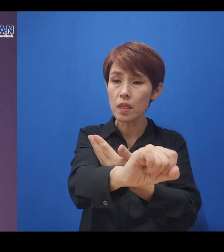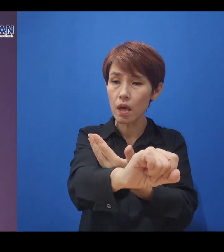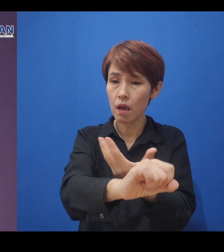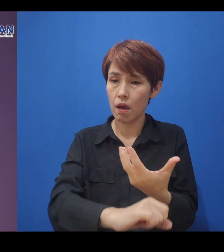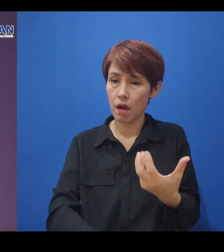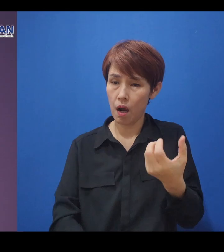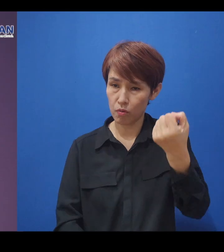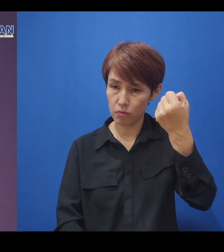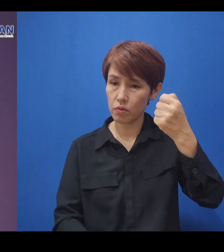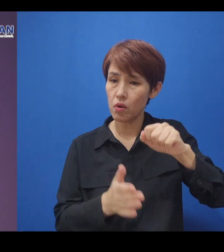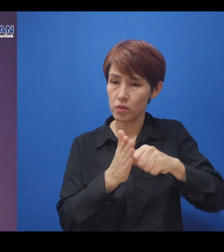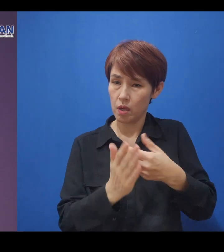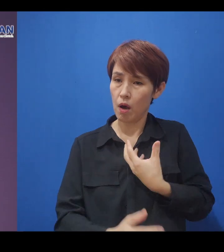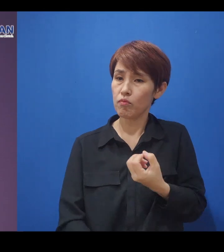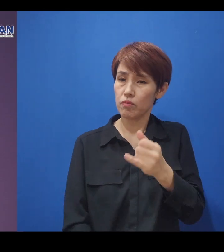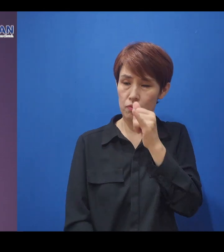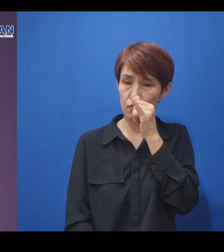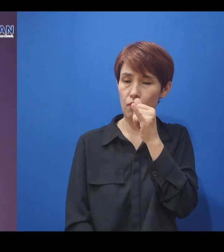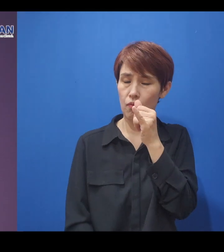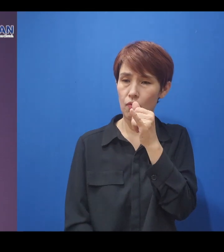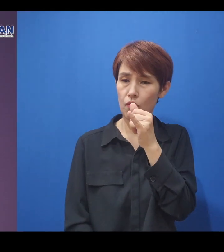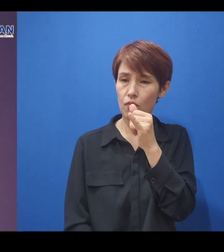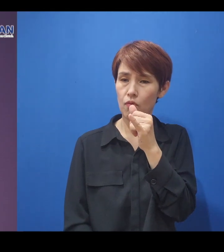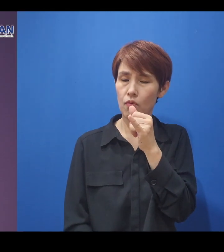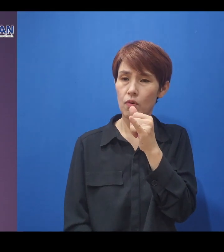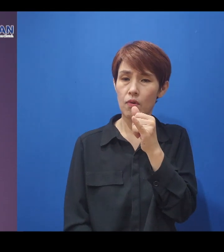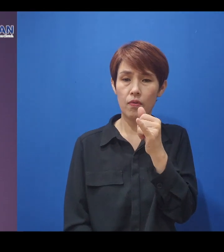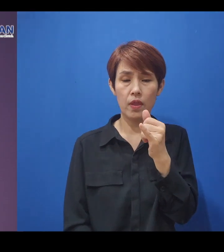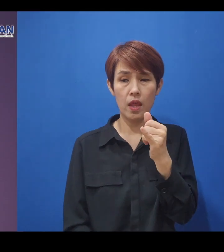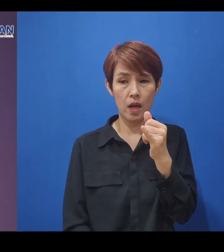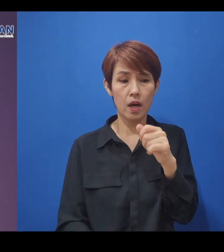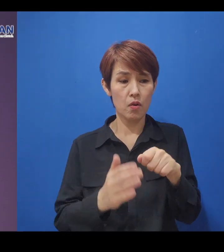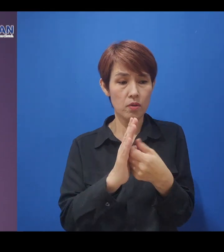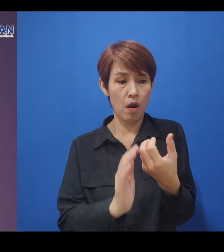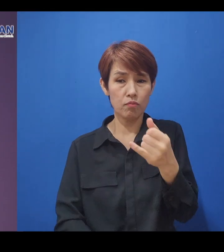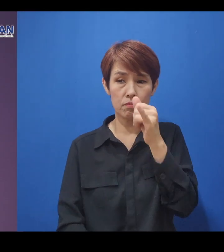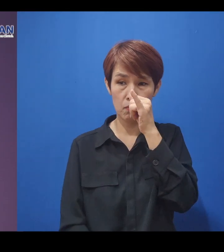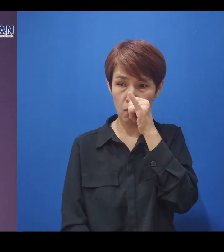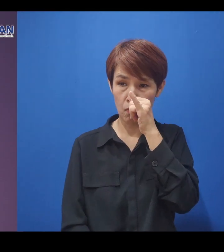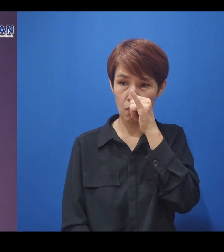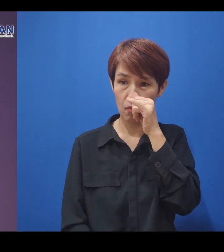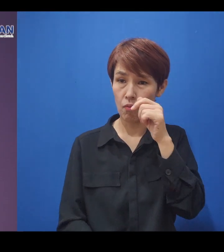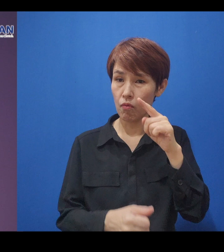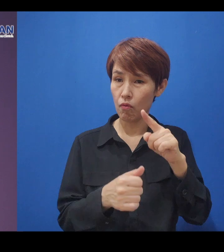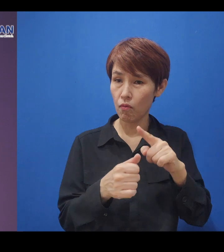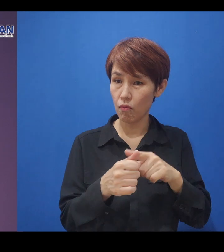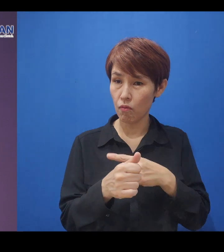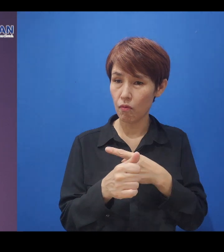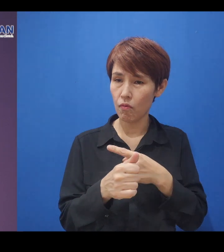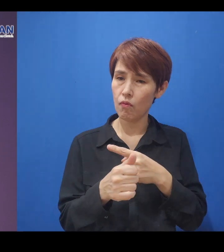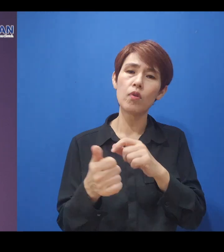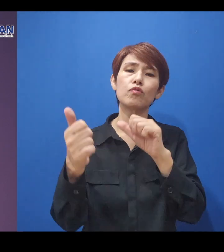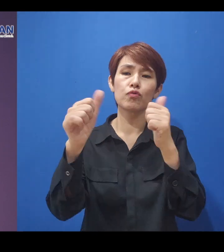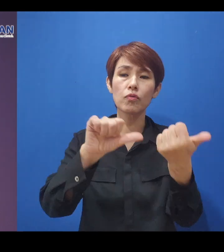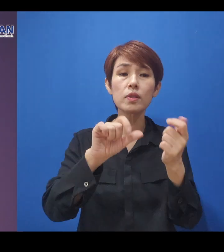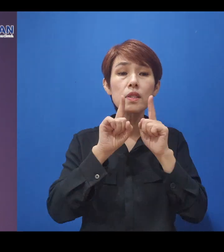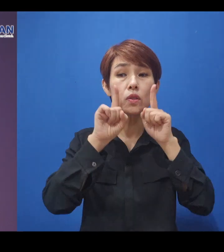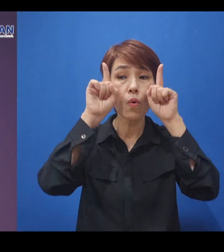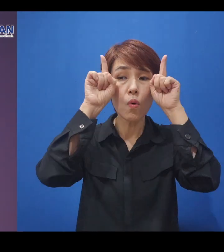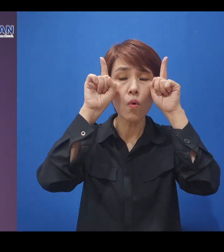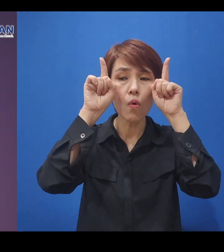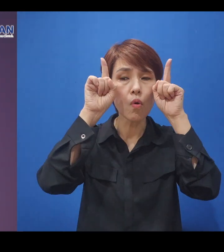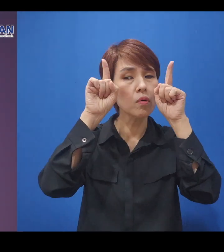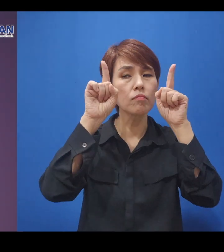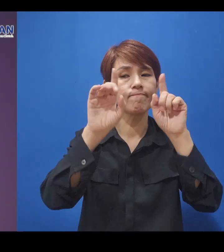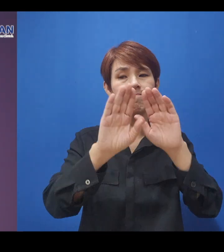여는 열쇠를 가지고 있다. 내가 이 열쇠를 가지고 있는 한 죽음과 지옥의 문은 열리지